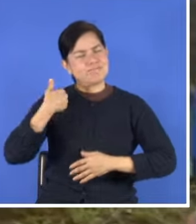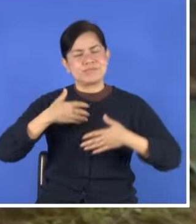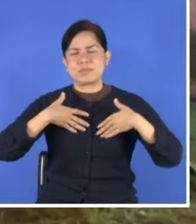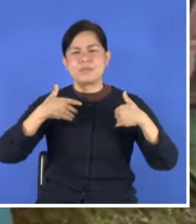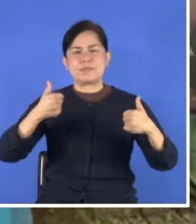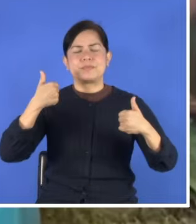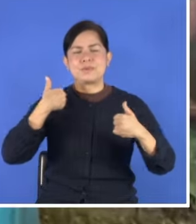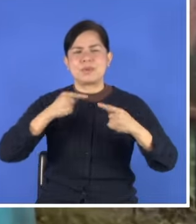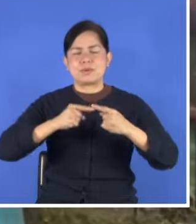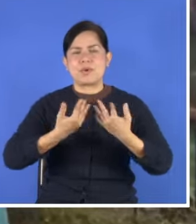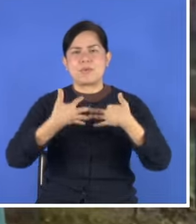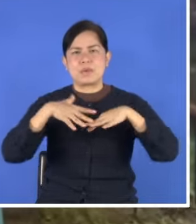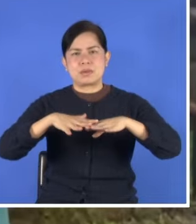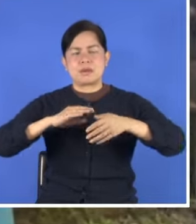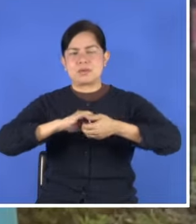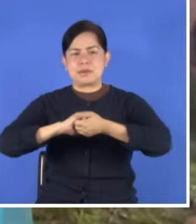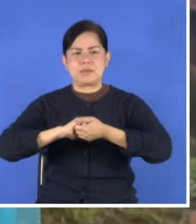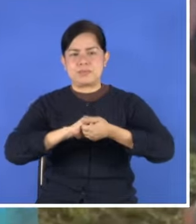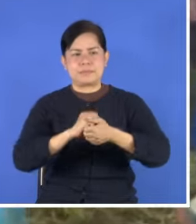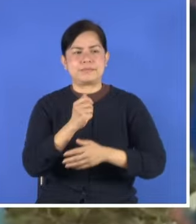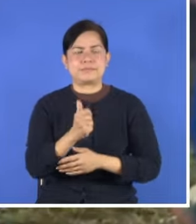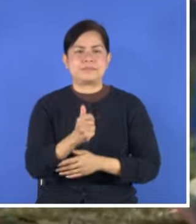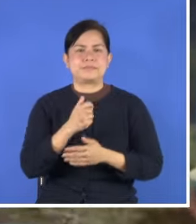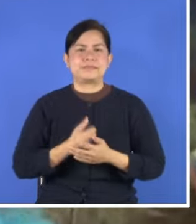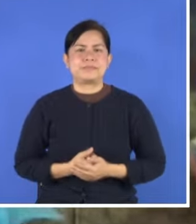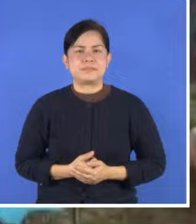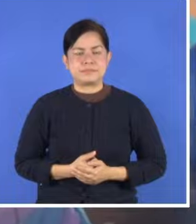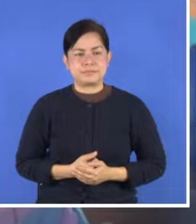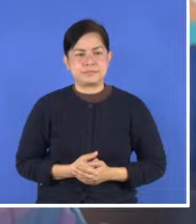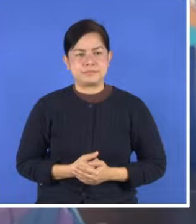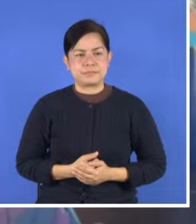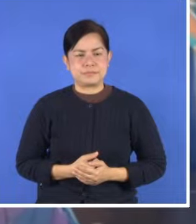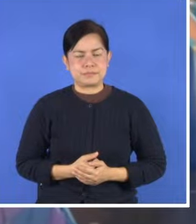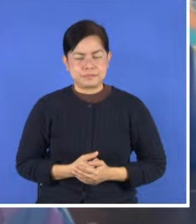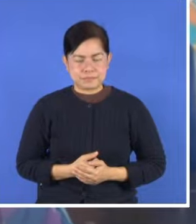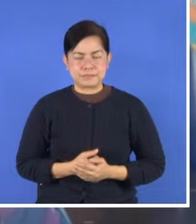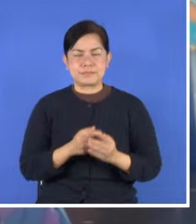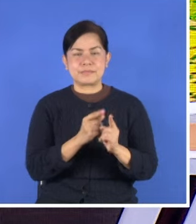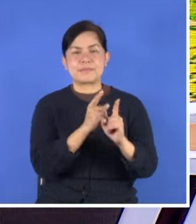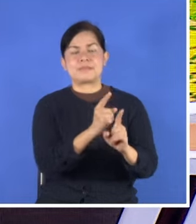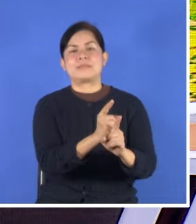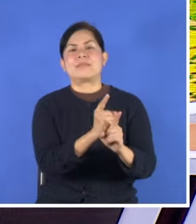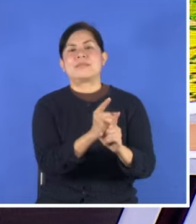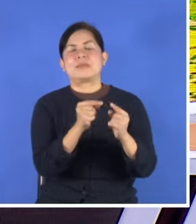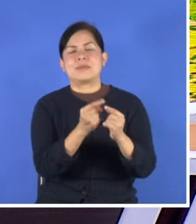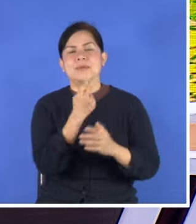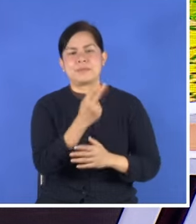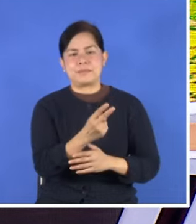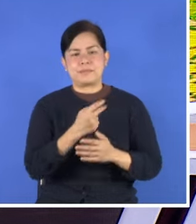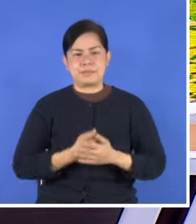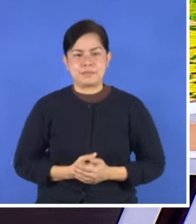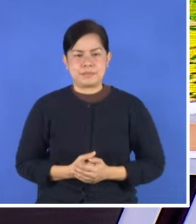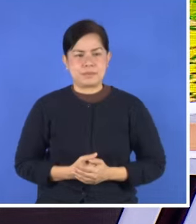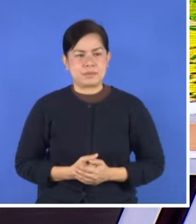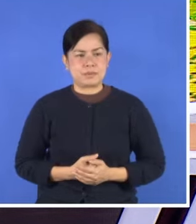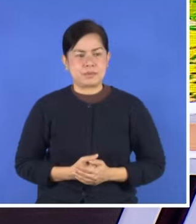ด้วยเอออ้าเอามาเล่าสู่กันฟังครับค่ะแห่ไอ้ห้าวโอ้โหไอห้าวไอ้ห้าวนี่ก็ต้องทำตัวมีหลาย